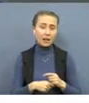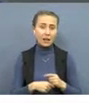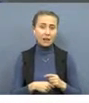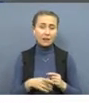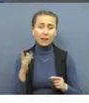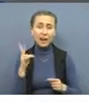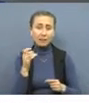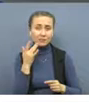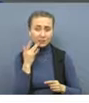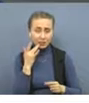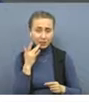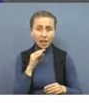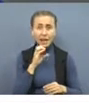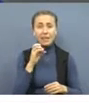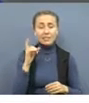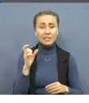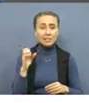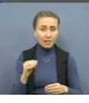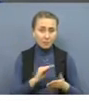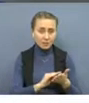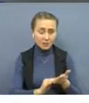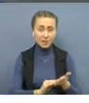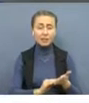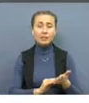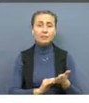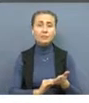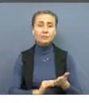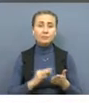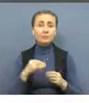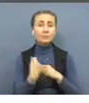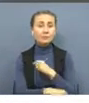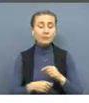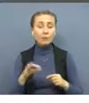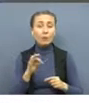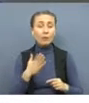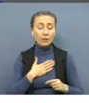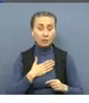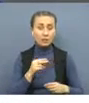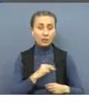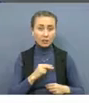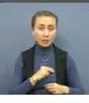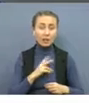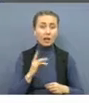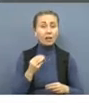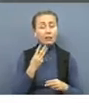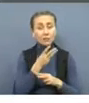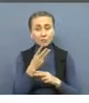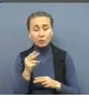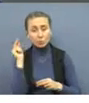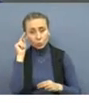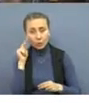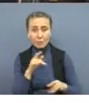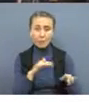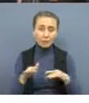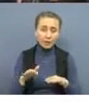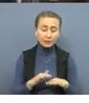всегда, портфолио, эссе писали, и материал о нашей работе – это занятия,